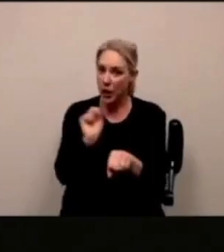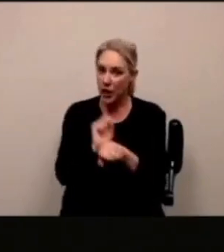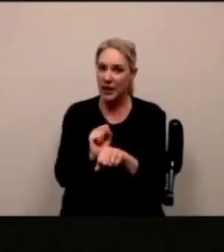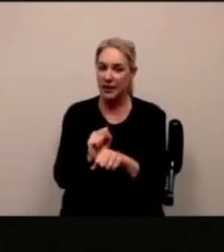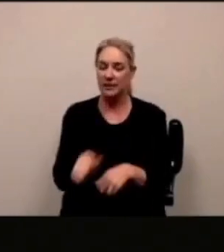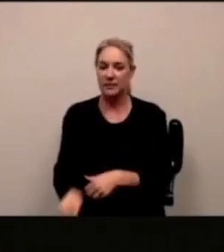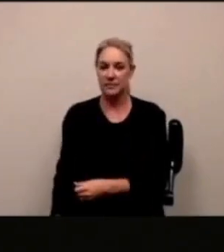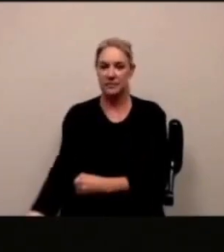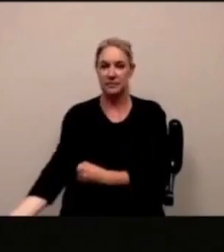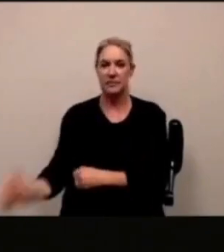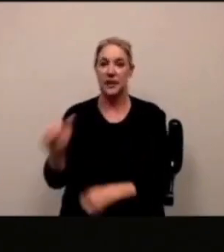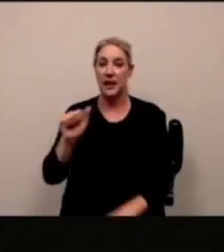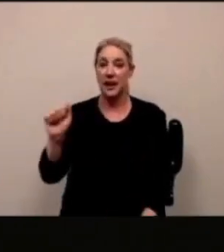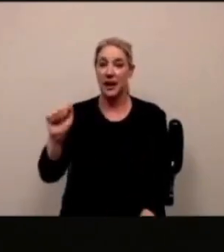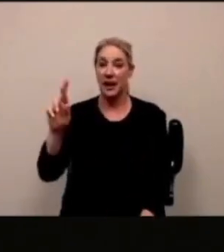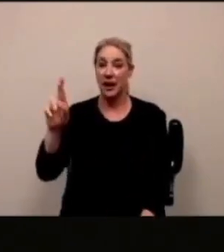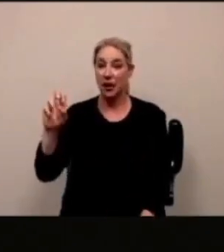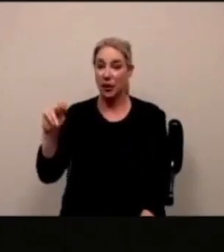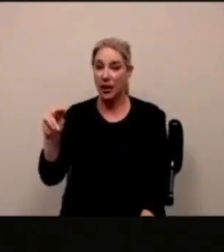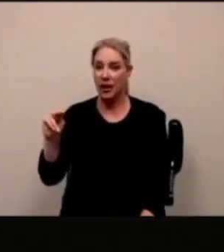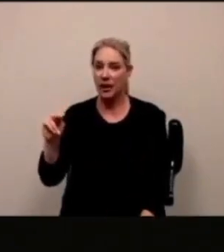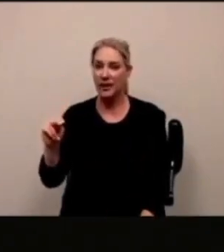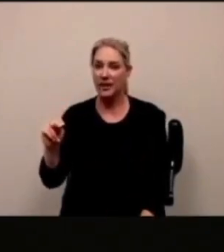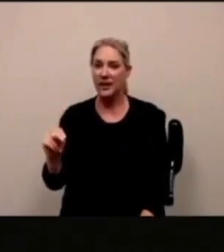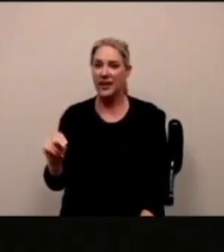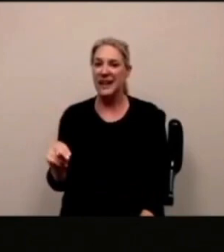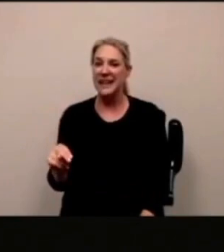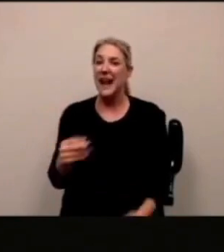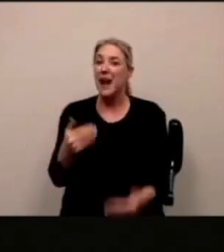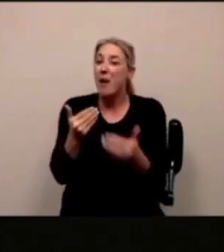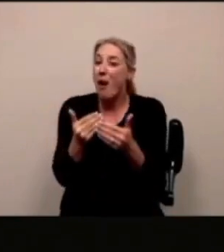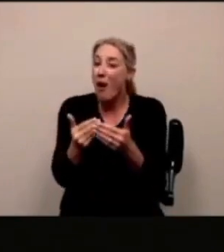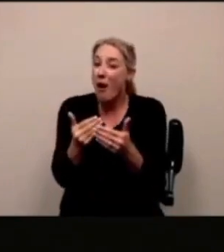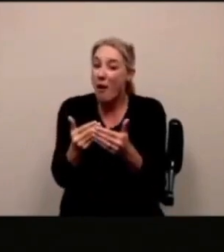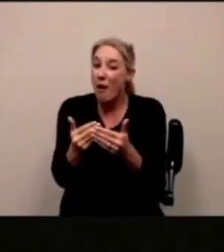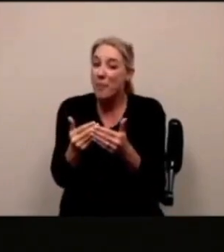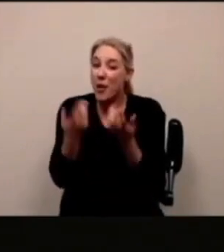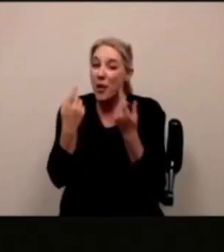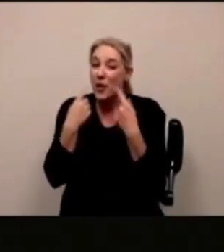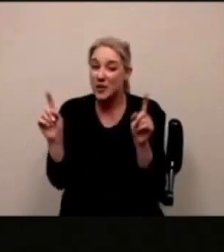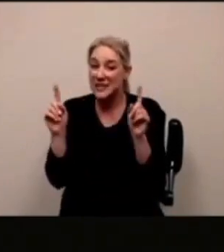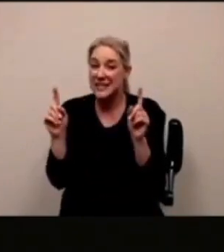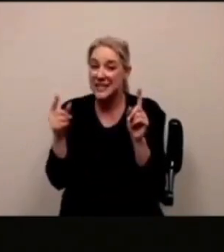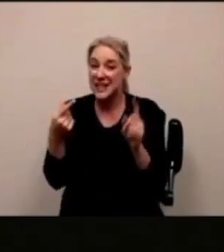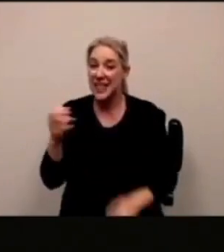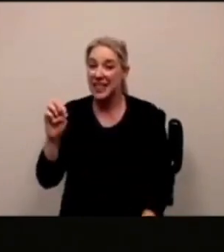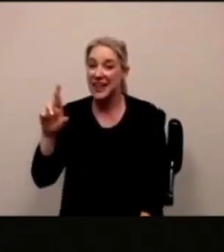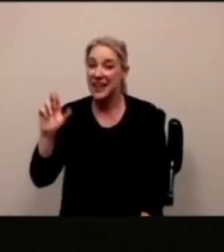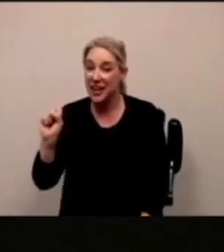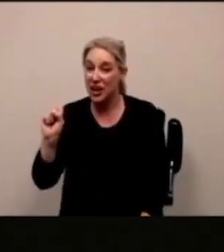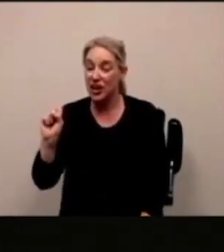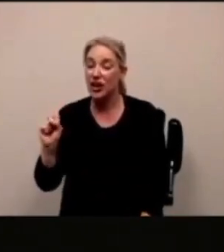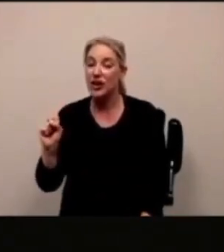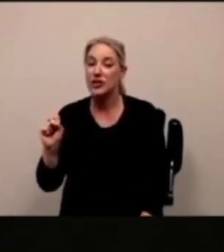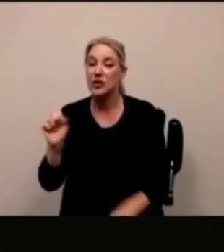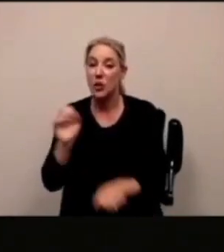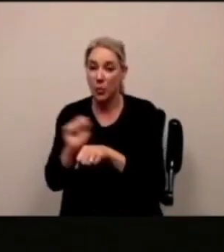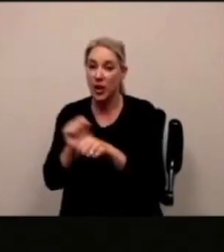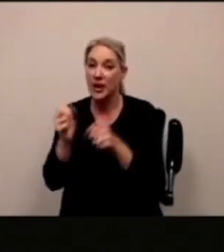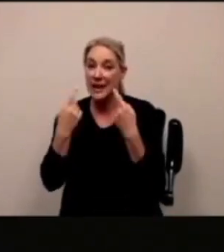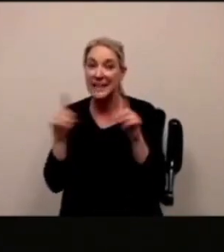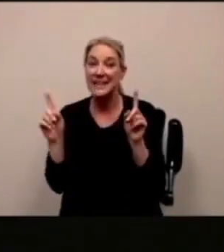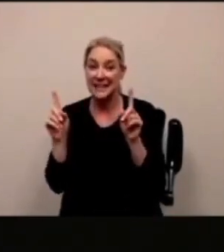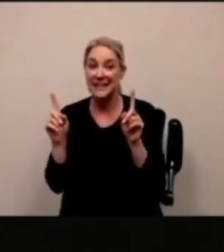で皆さんの後経験の内容をちょっと共有していただければと思いますはい今ちょっとちょうど